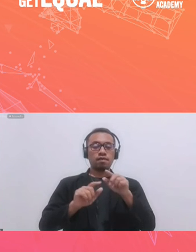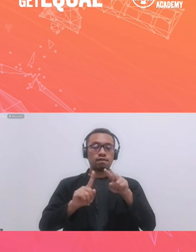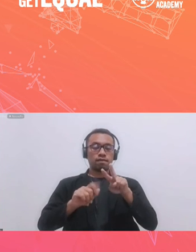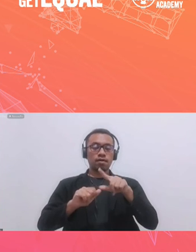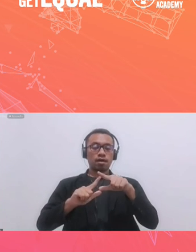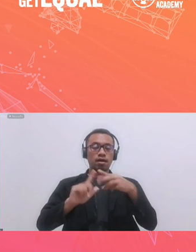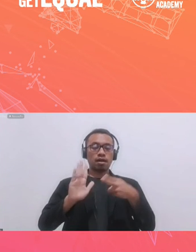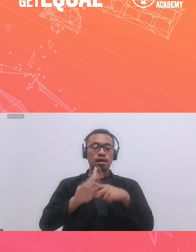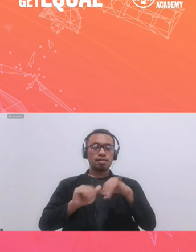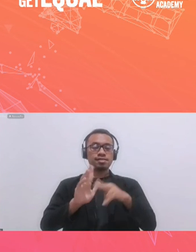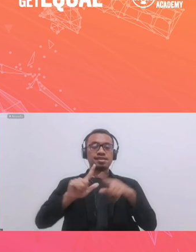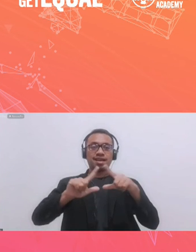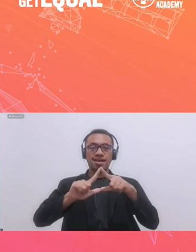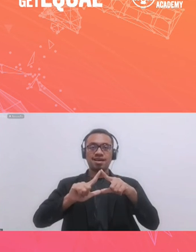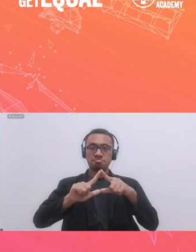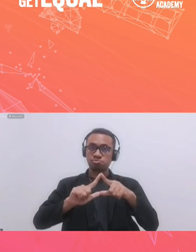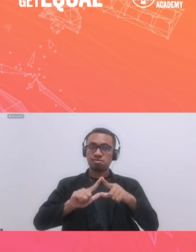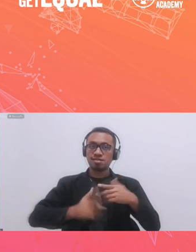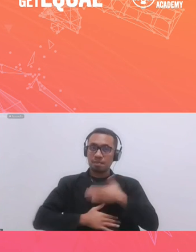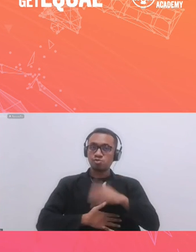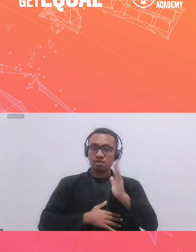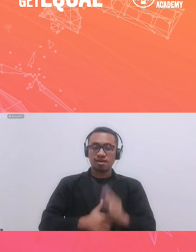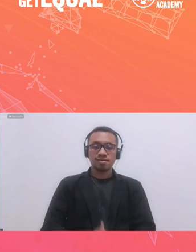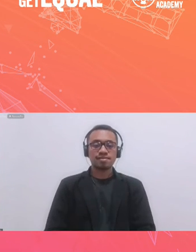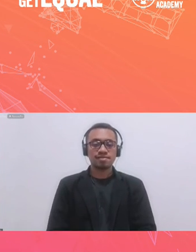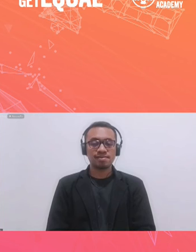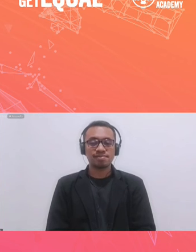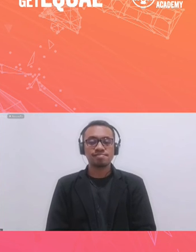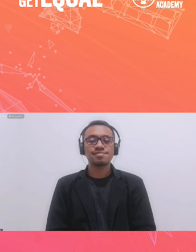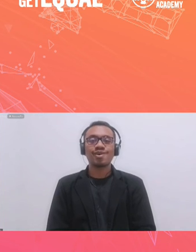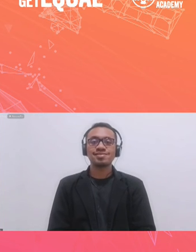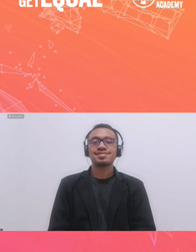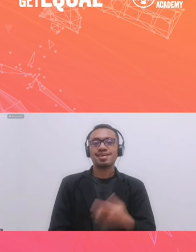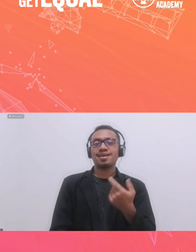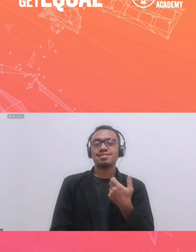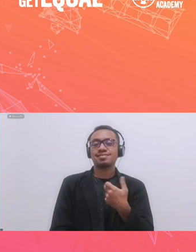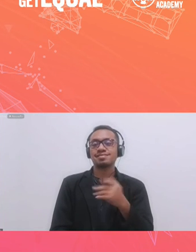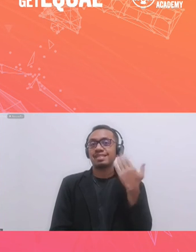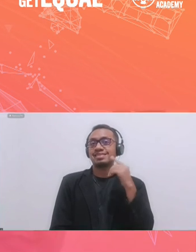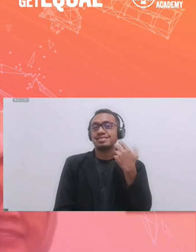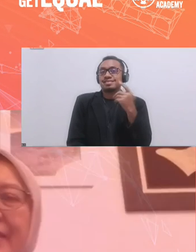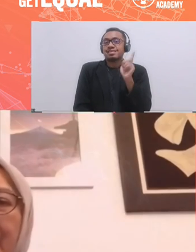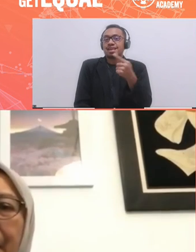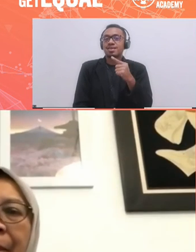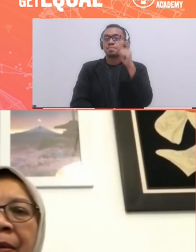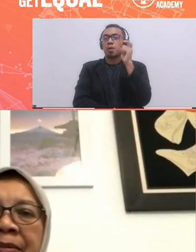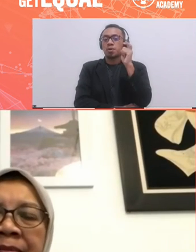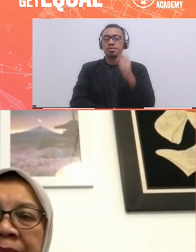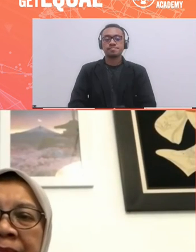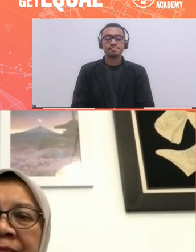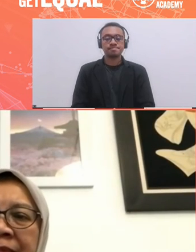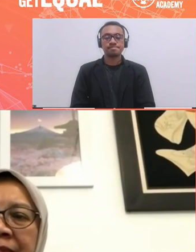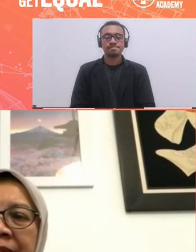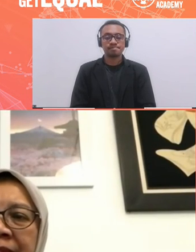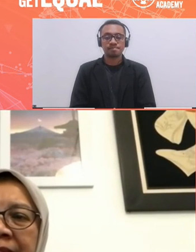Tadi masih dalam perjalanan. Iya, kebetulan saya baru dari Bogor, Mbak. Silakan, Mbak. Iya, baik. Ya